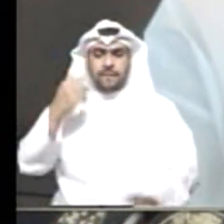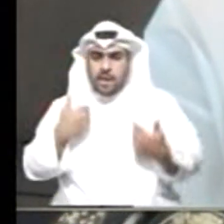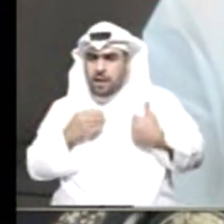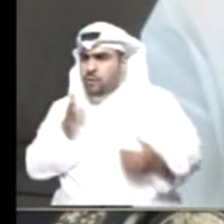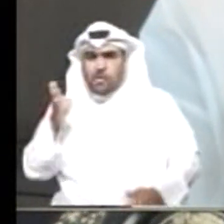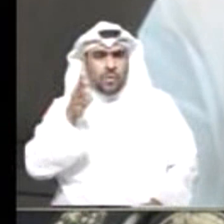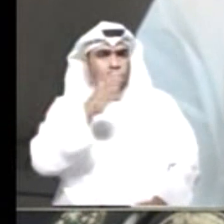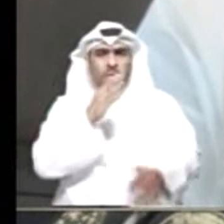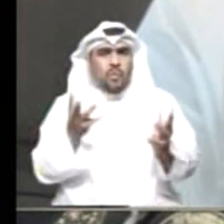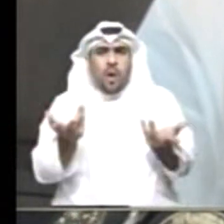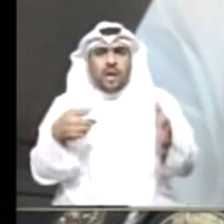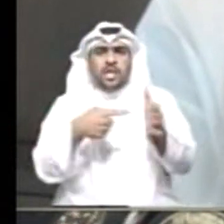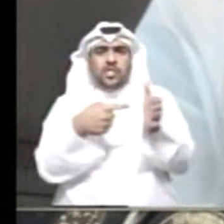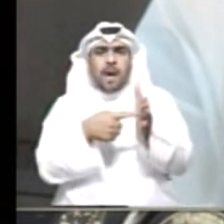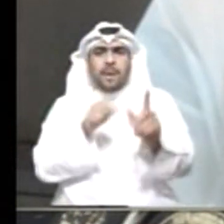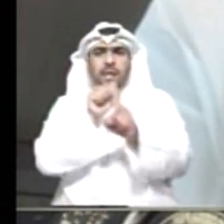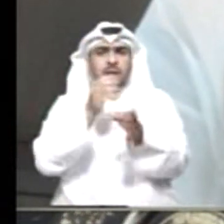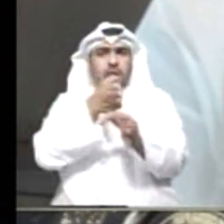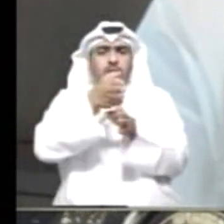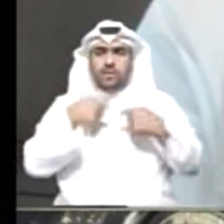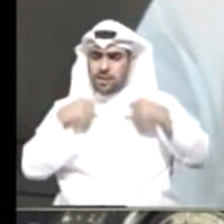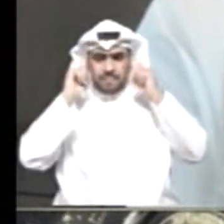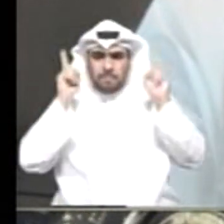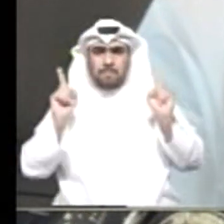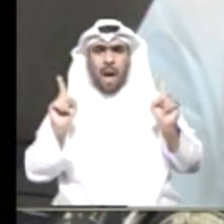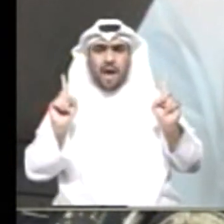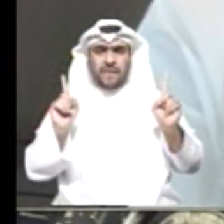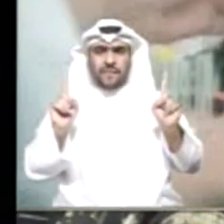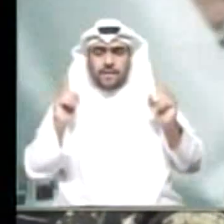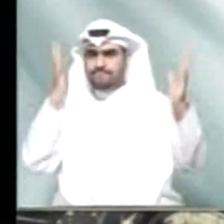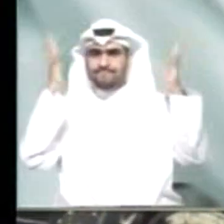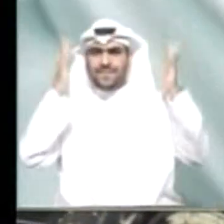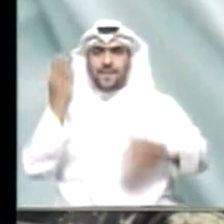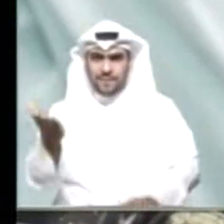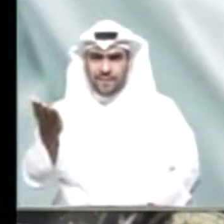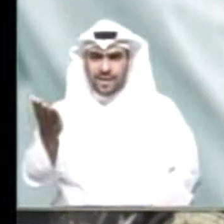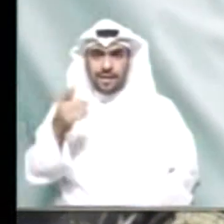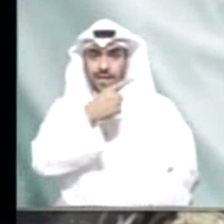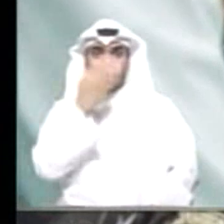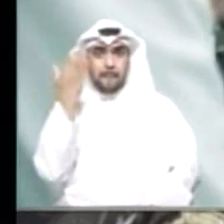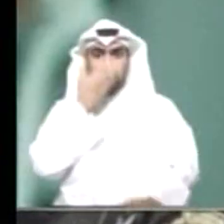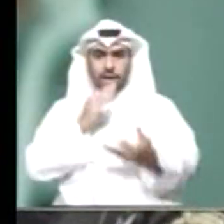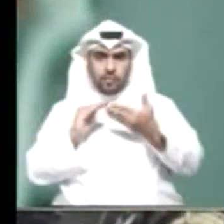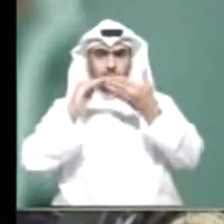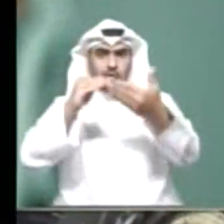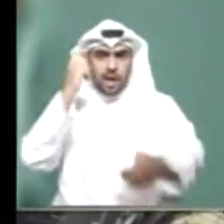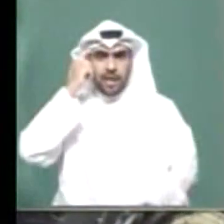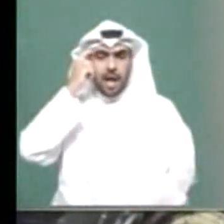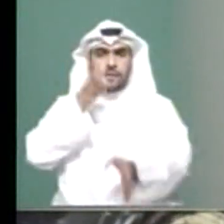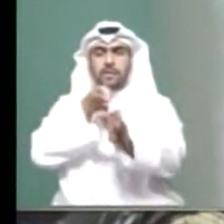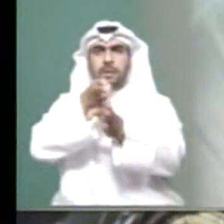كلية يلتحق فيها، وين يتجه، شنو التخصص اللي لازم يلتحق فيه. الدورة هذا العام حملت